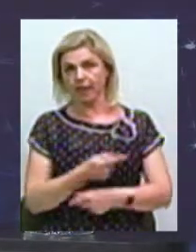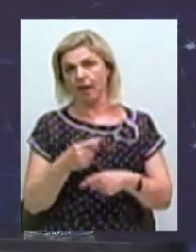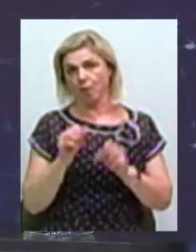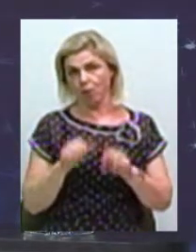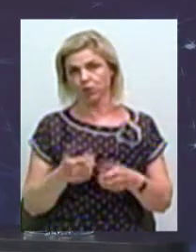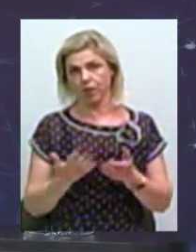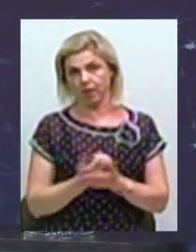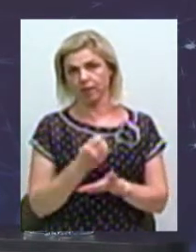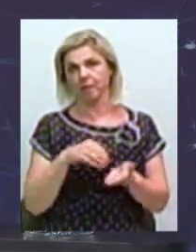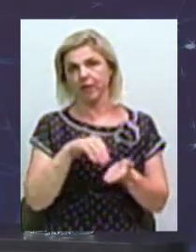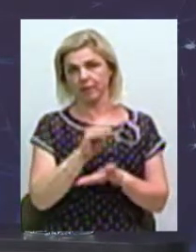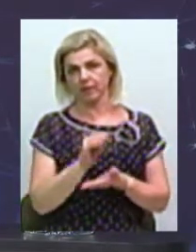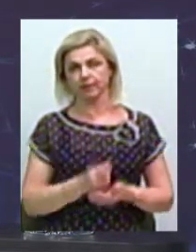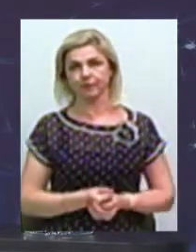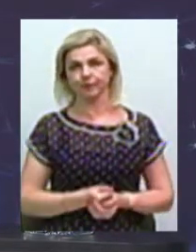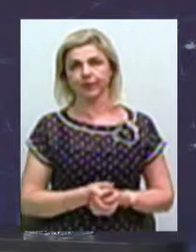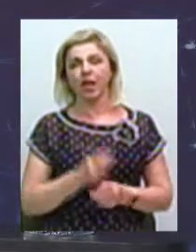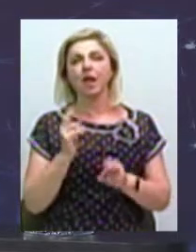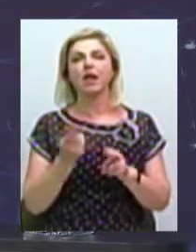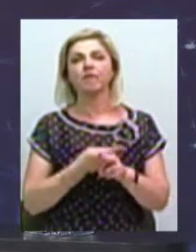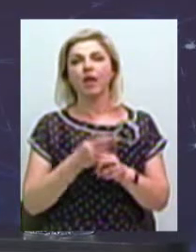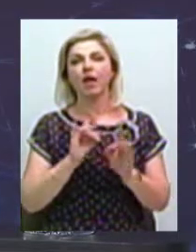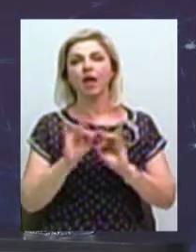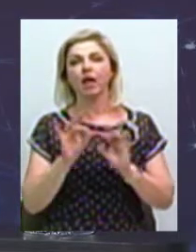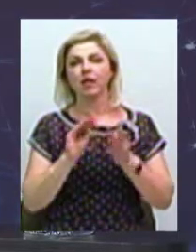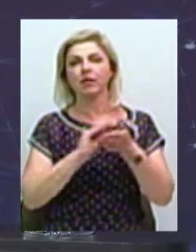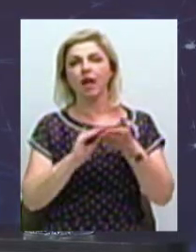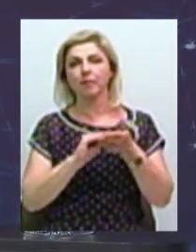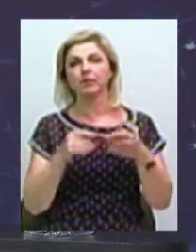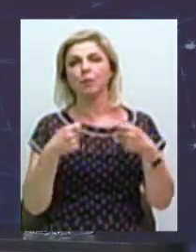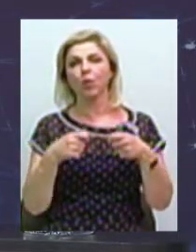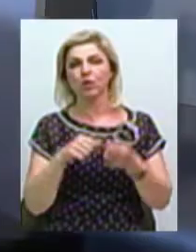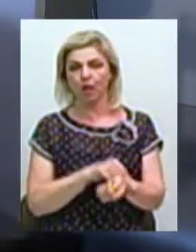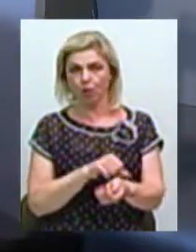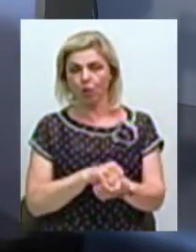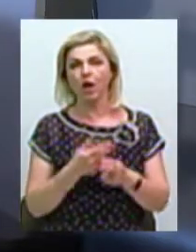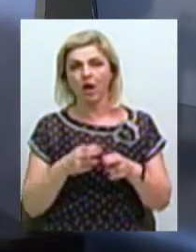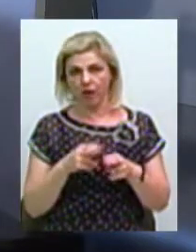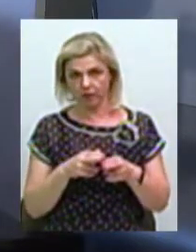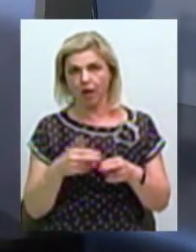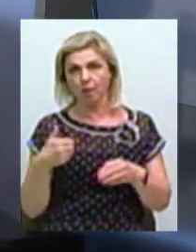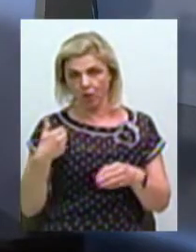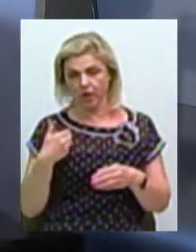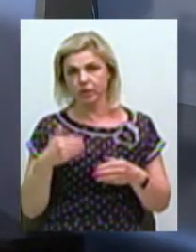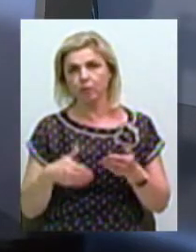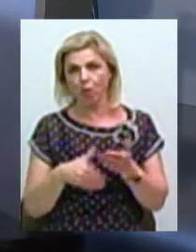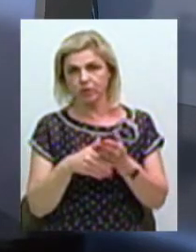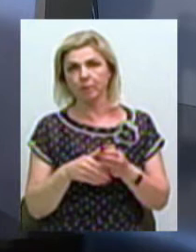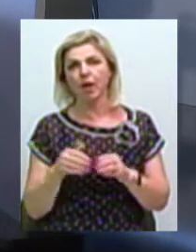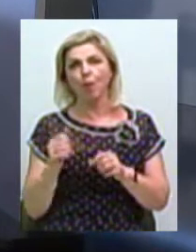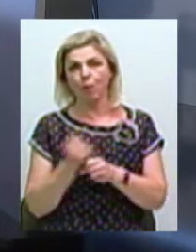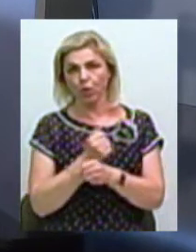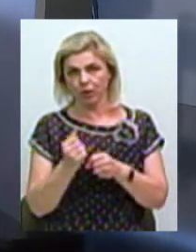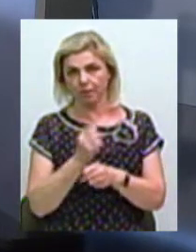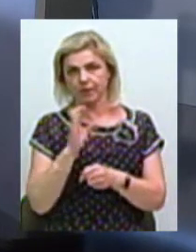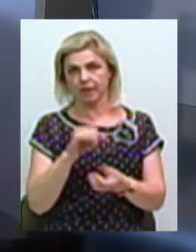и приобрести. Ліквідація рекламних написів продавців наркотиків – це дієвий спосіб боротьби з наркотиками?